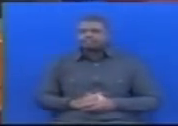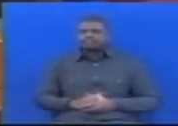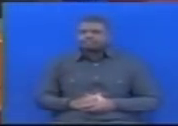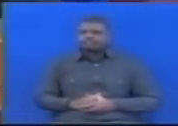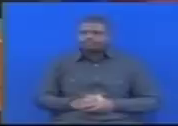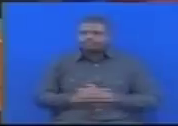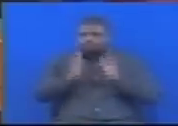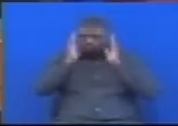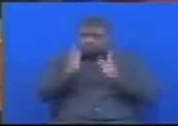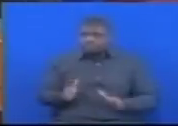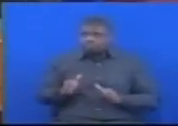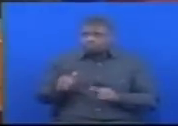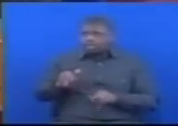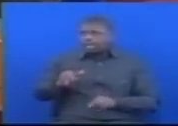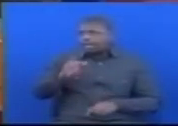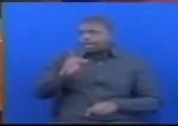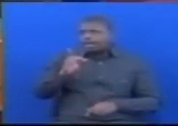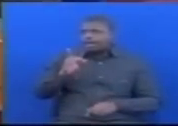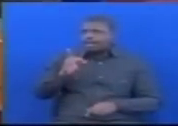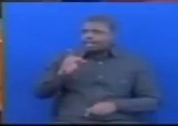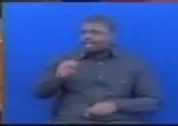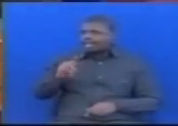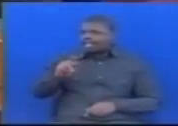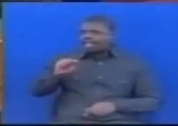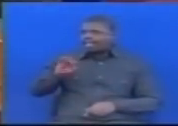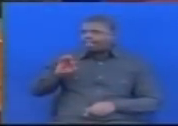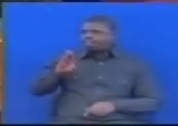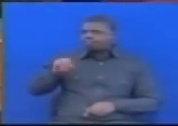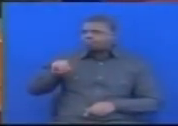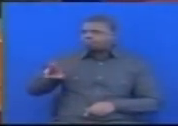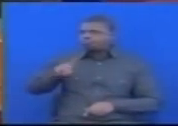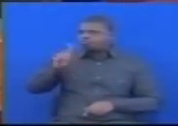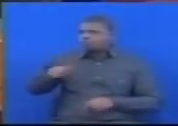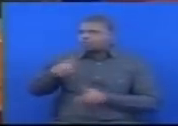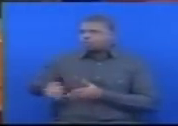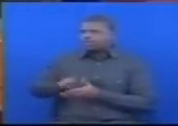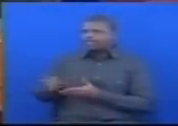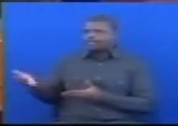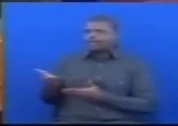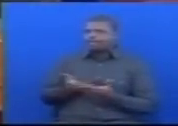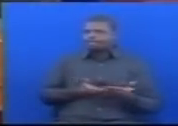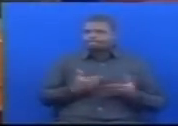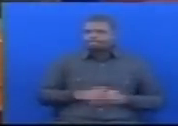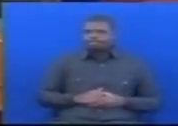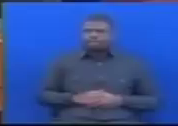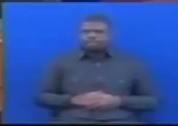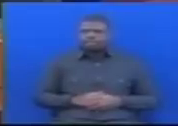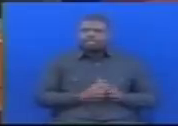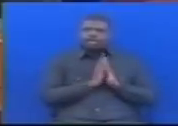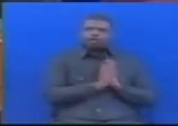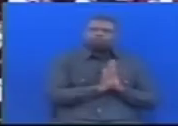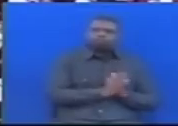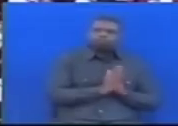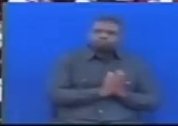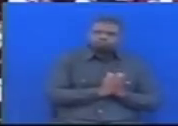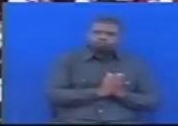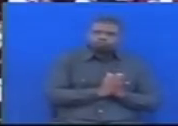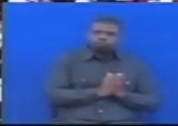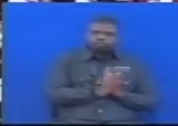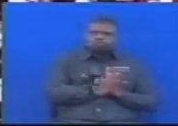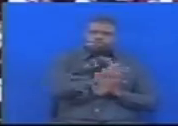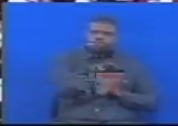Mheshimiwa Dalali, swali la nyongeza, tafadhali. Nashukuru Mheshimiwa Spika. Nashukuru sana